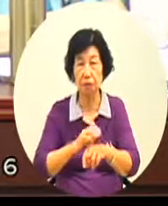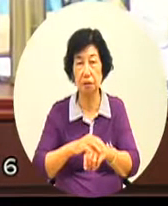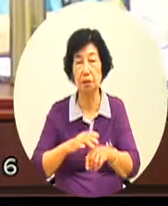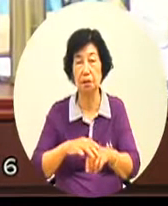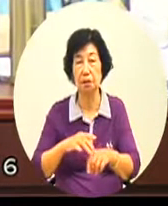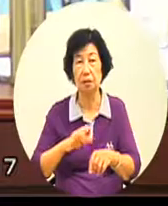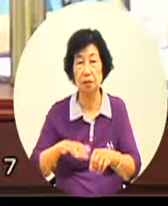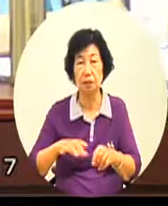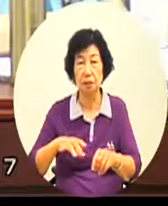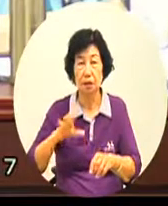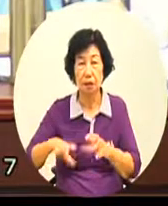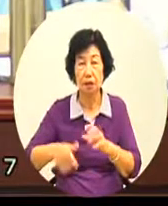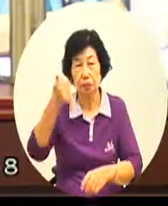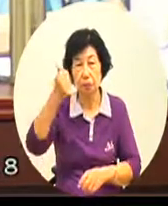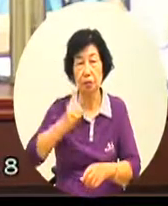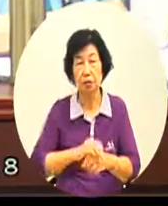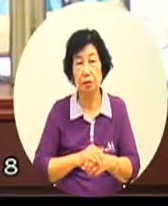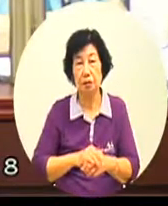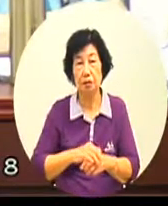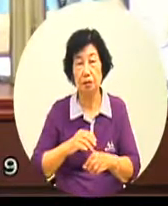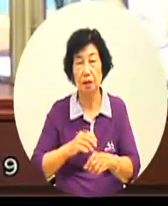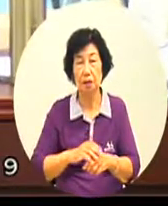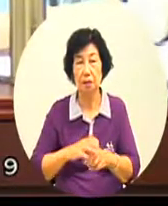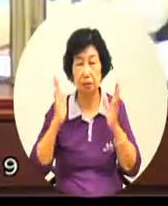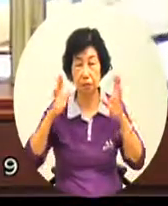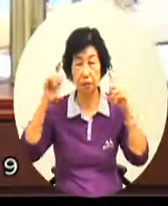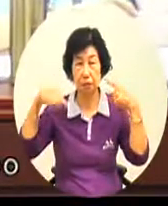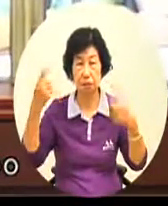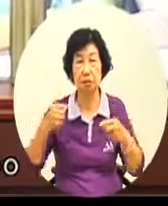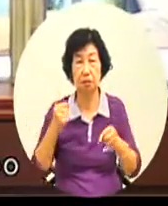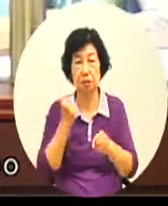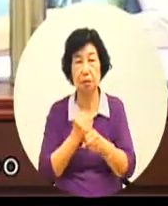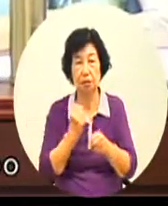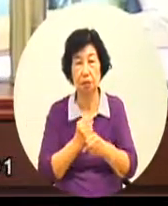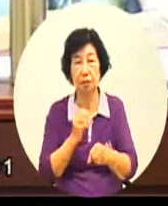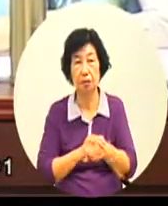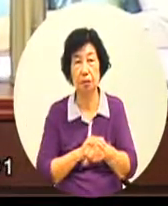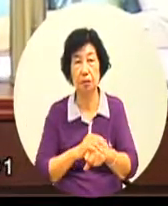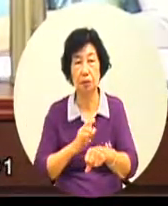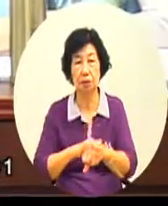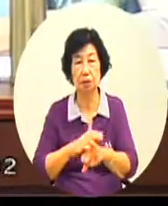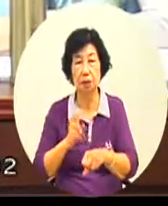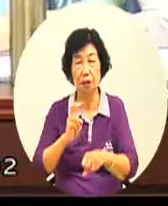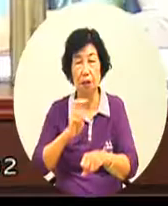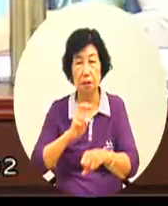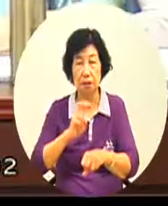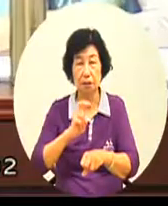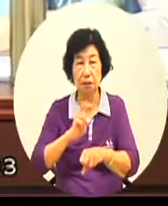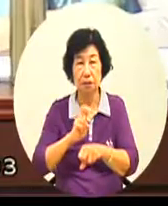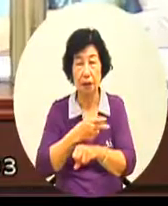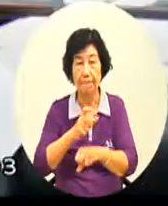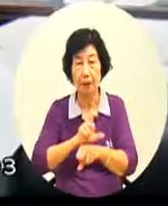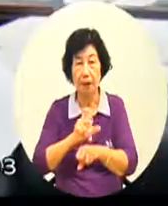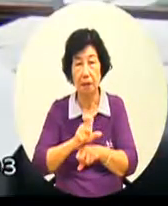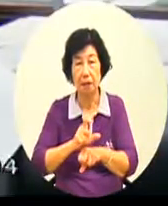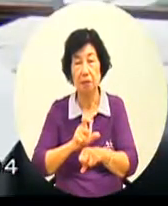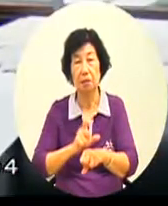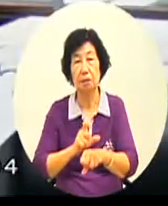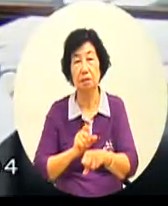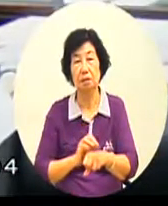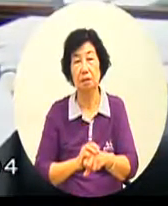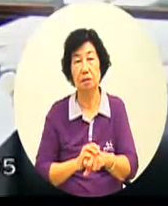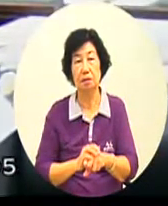是260个小时，正常工时加上延长工时是260个小时。 260个小时，你有没有去算过？如